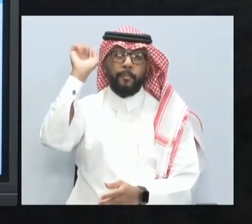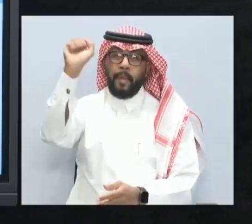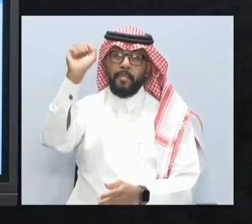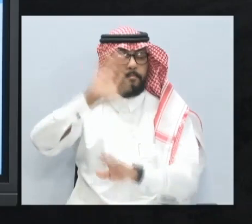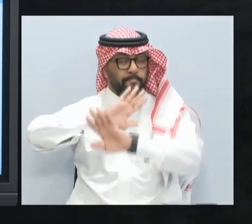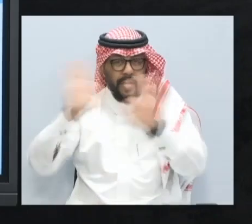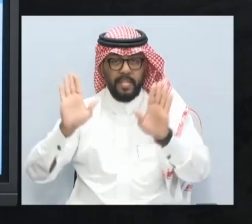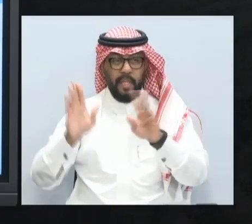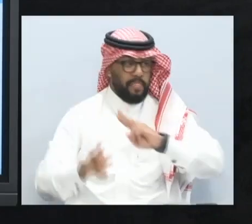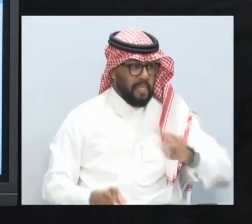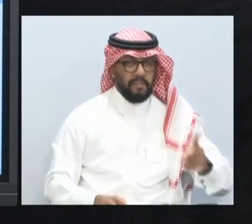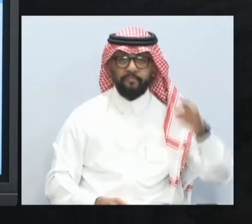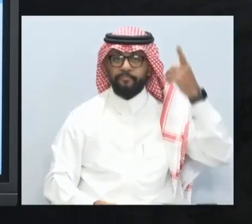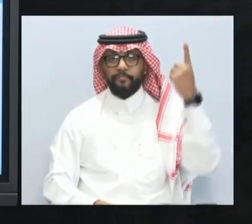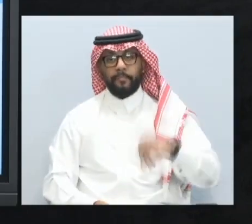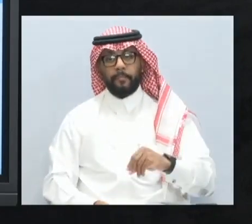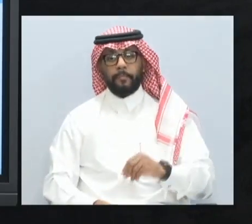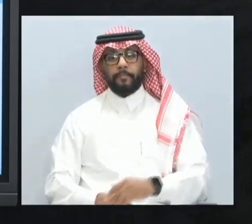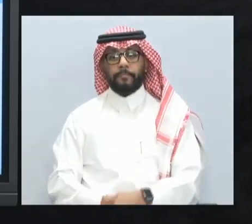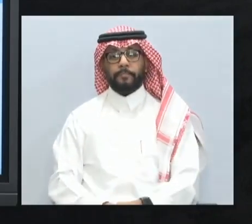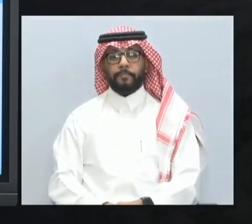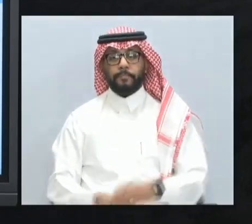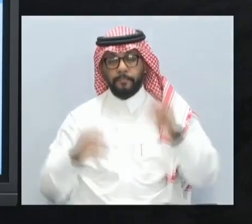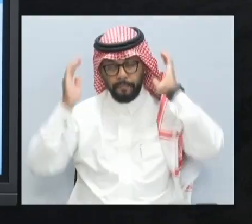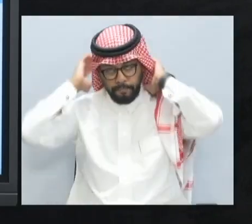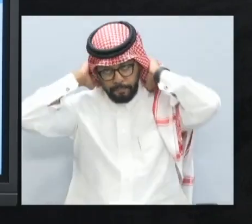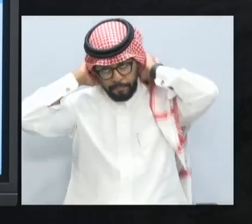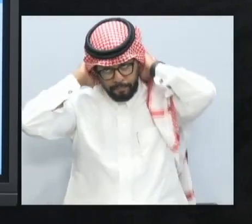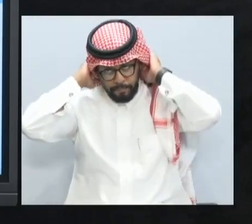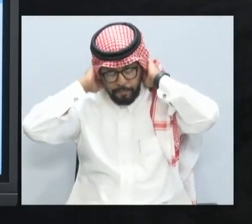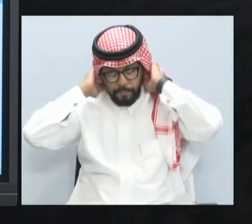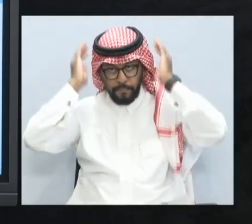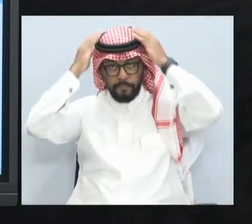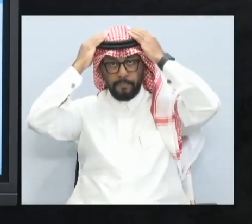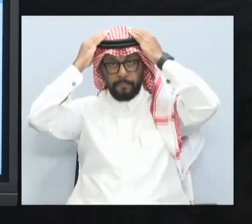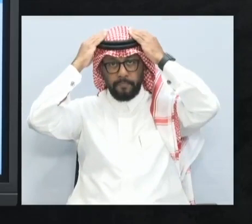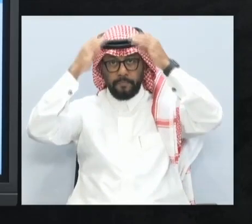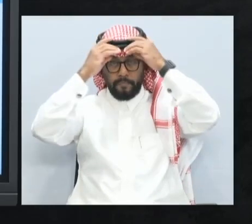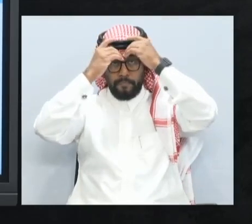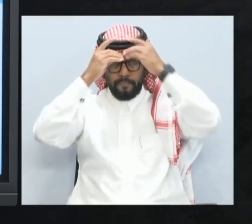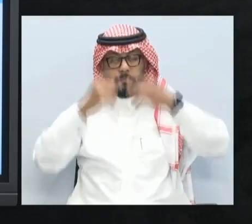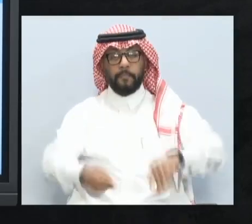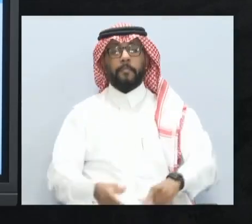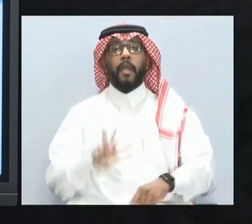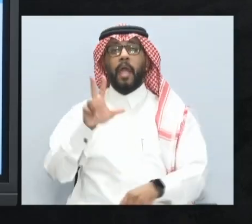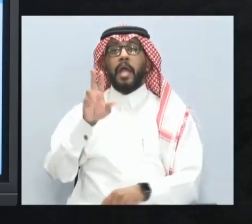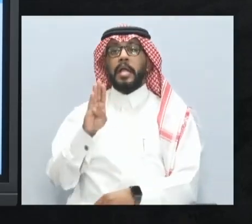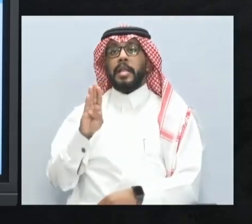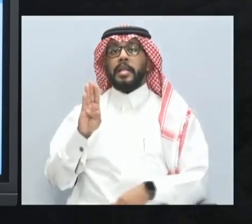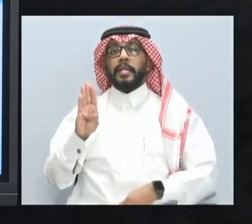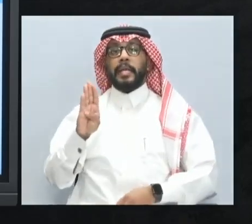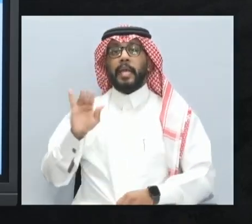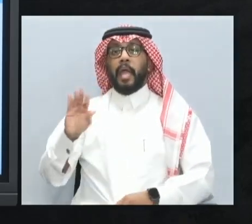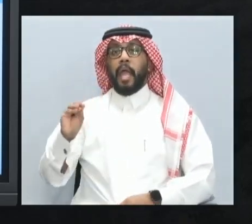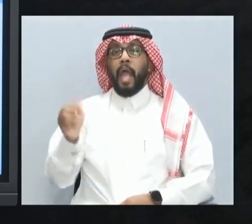طيب ما الفرق بين الكهانه والعرافه والتنجيم الكهانه متعلقه بالامور الغيبيه في الارض مع الناس من اشياء اللي يحتاجوها